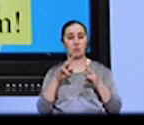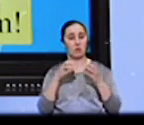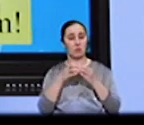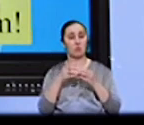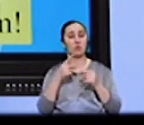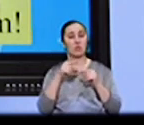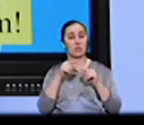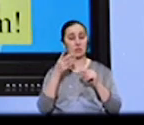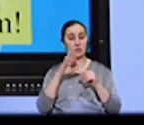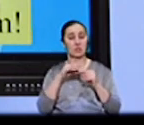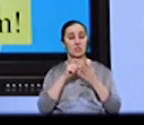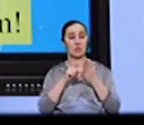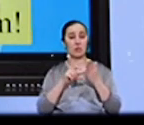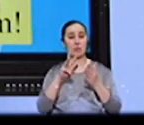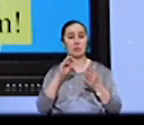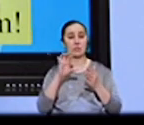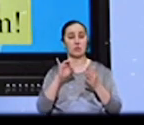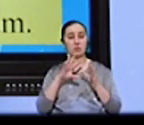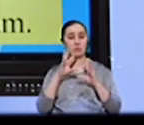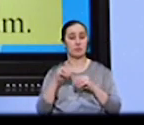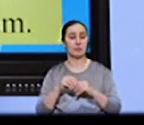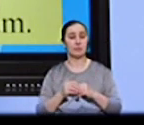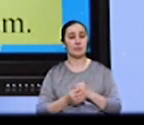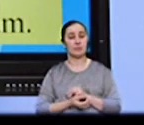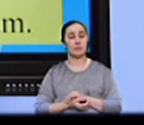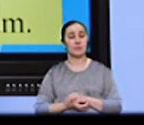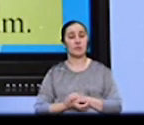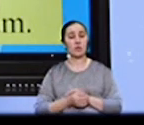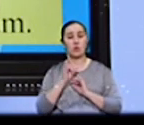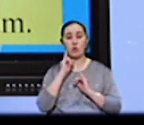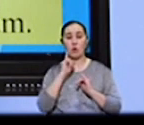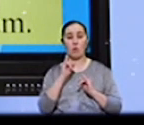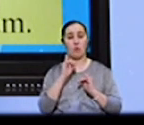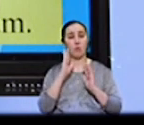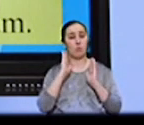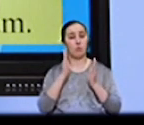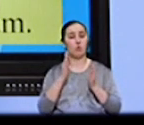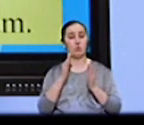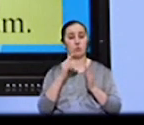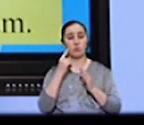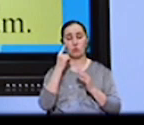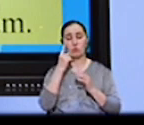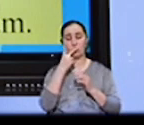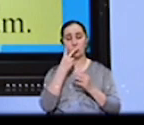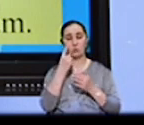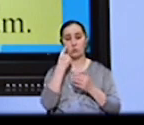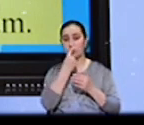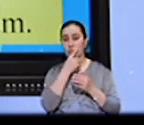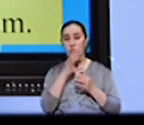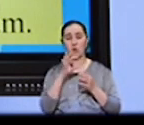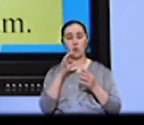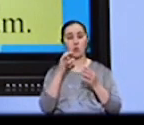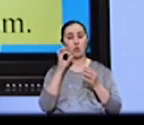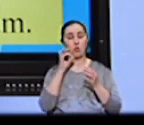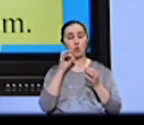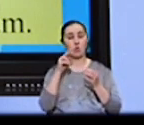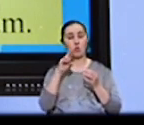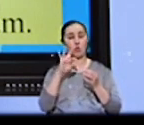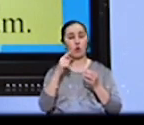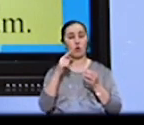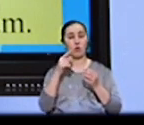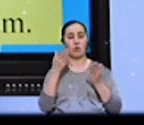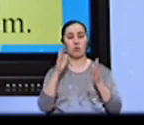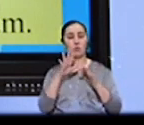Keling, she'rning keyingi misrasiga o'tamiz. Yomon bo'lib tushma ko'zga. Dog' qondirma,